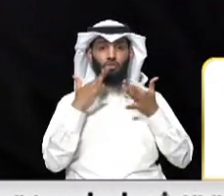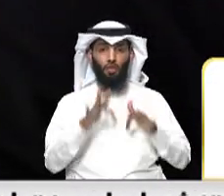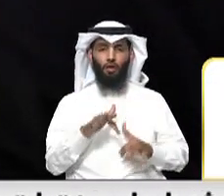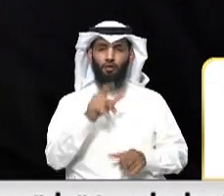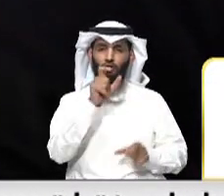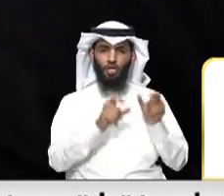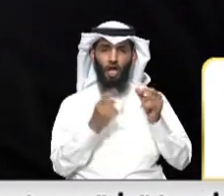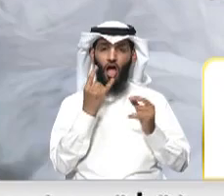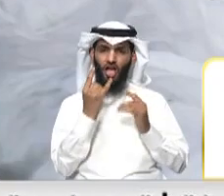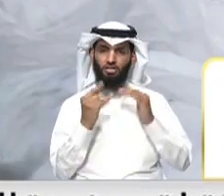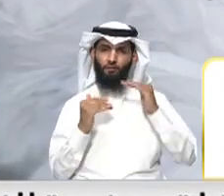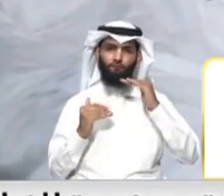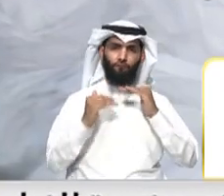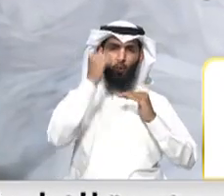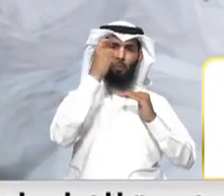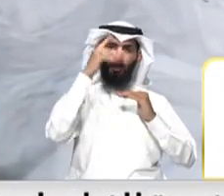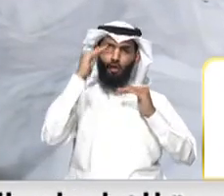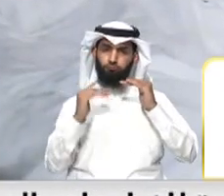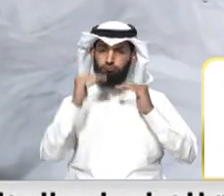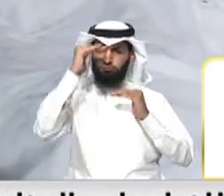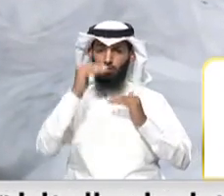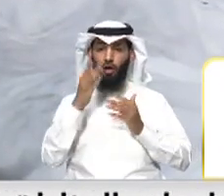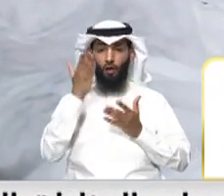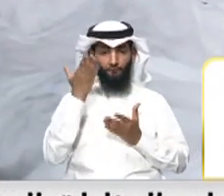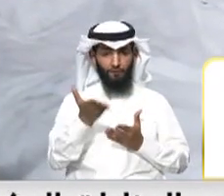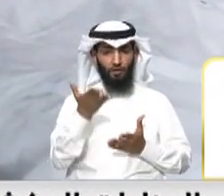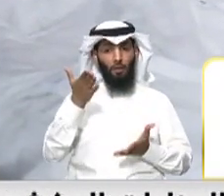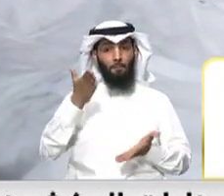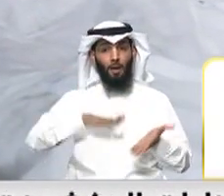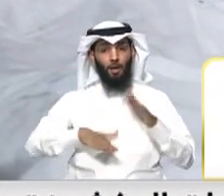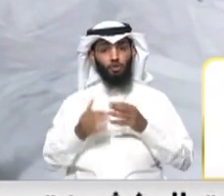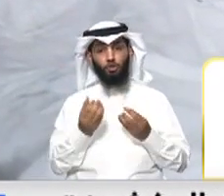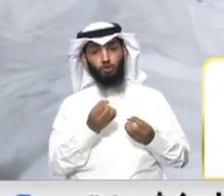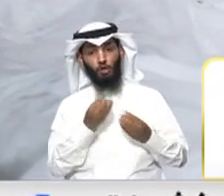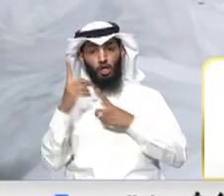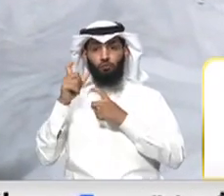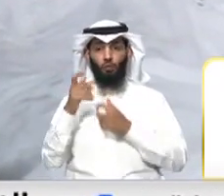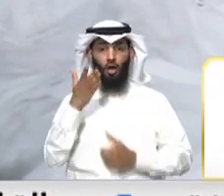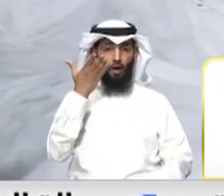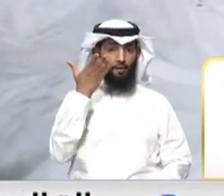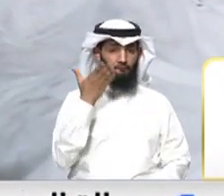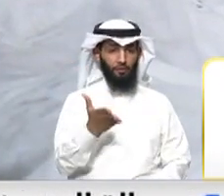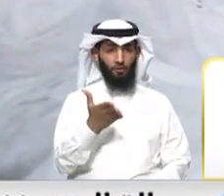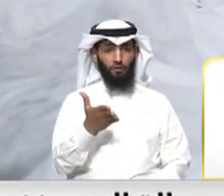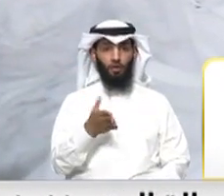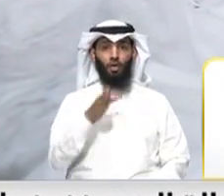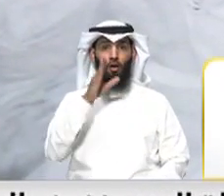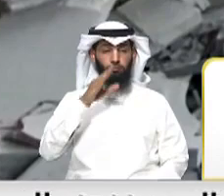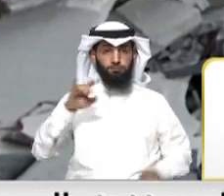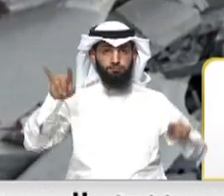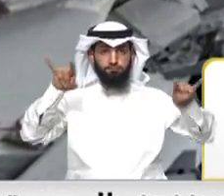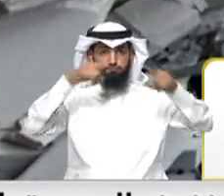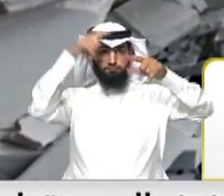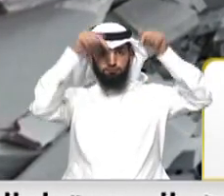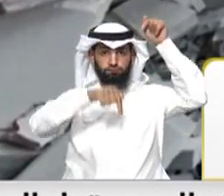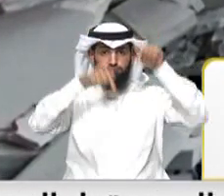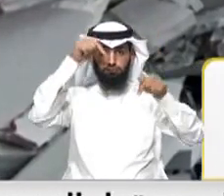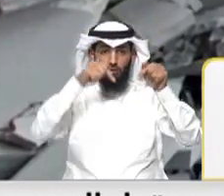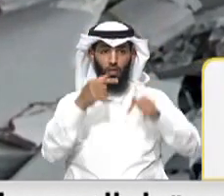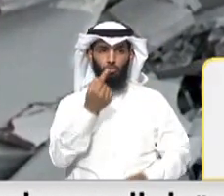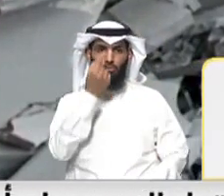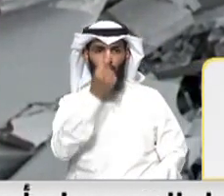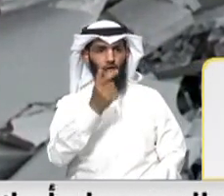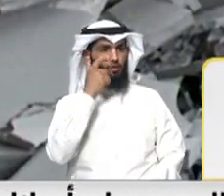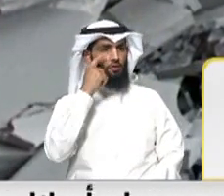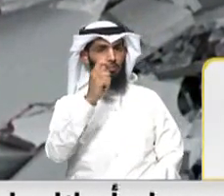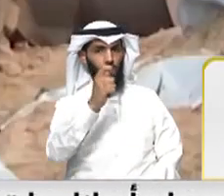الشهداء والجرحى عندما انهالت صواريخ الاحتلال دون سابق إنذار على بناية حاول عشرات